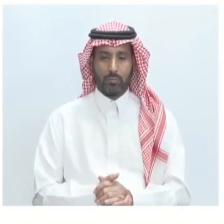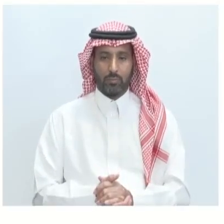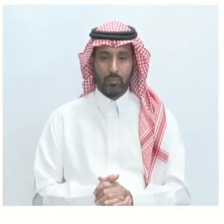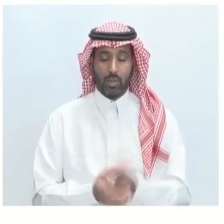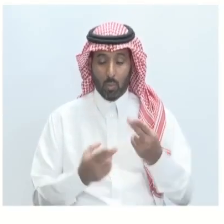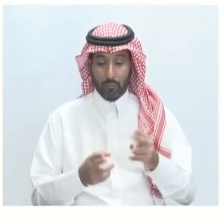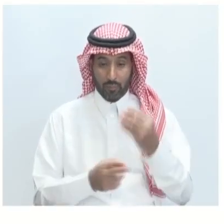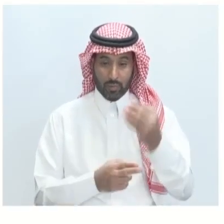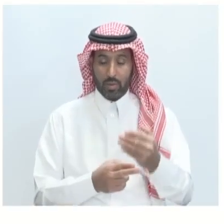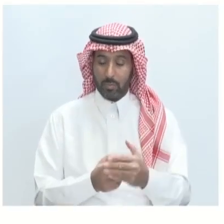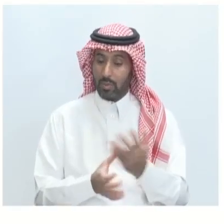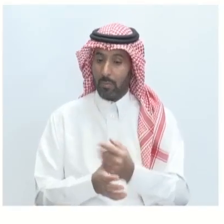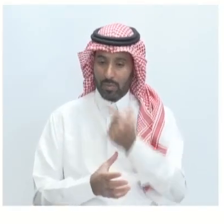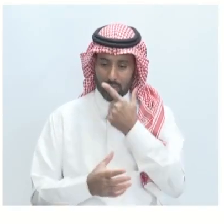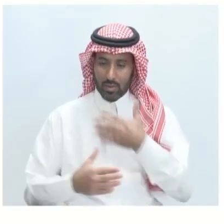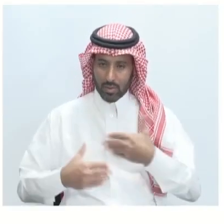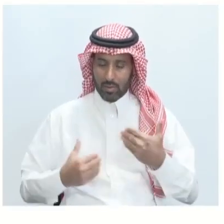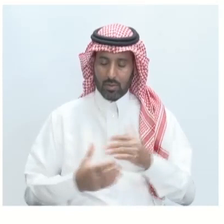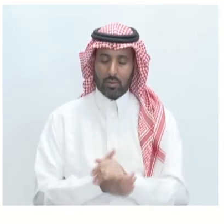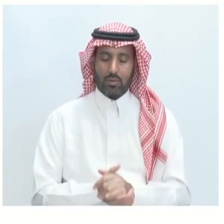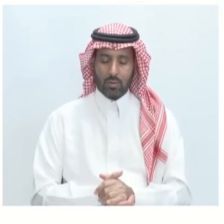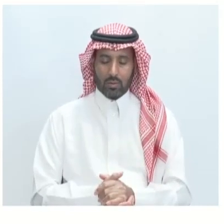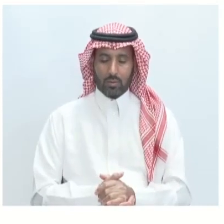الشاب الذي تقدم دما